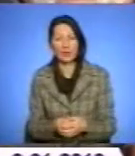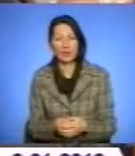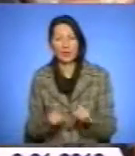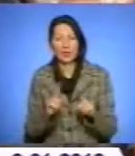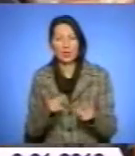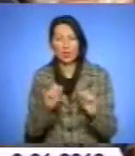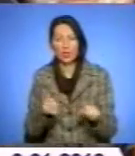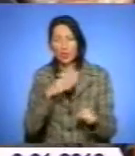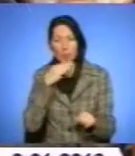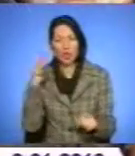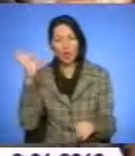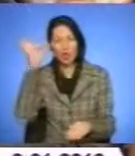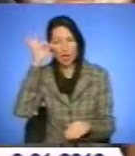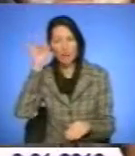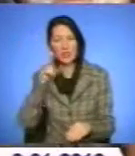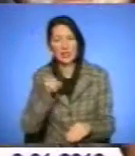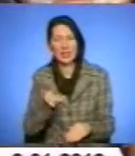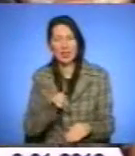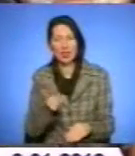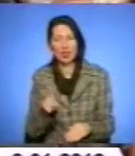Дійсно, можна багато згадувати і те, що